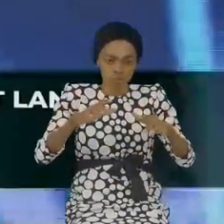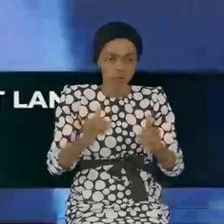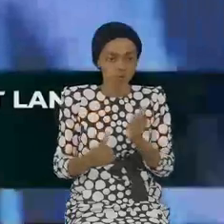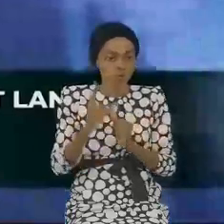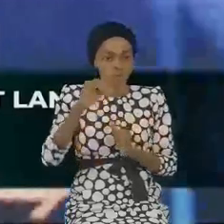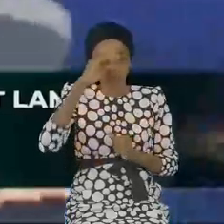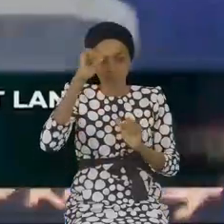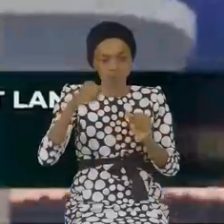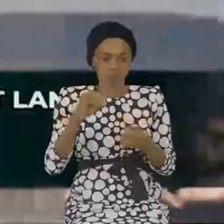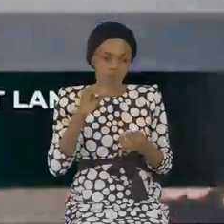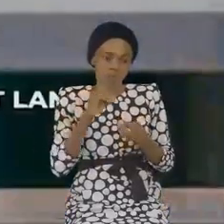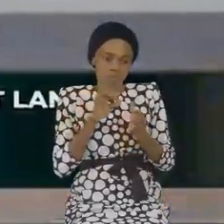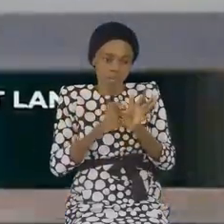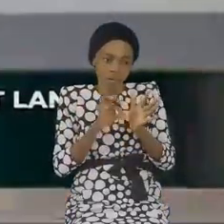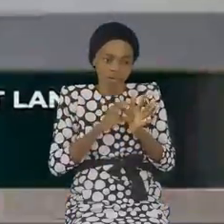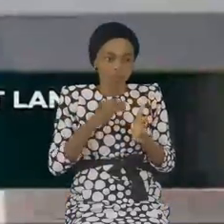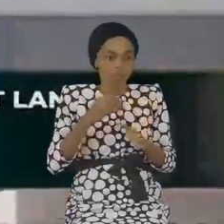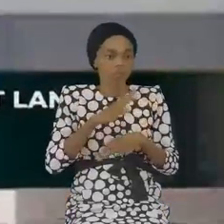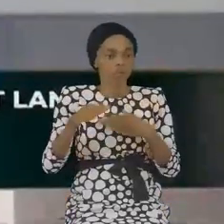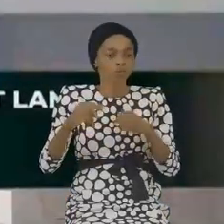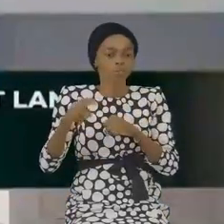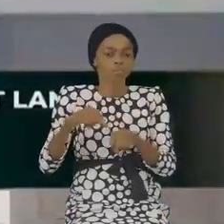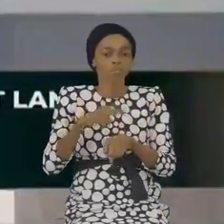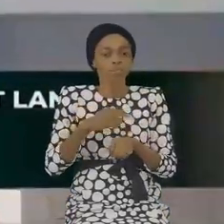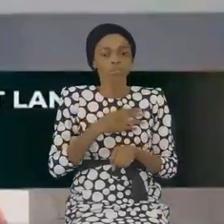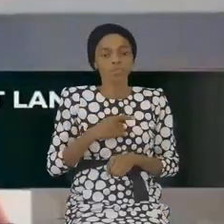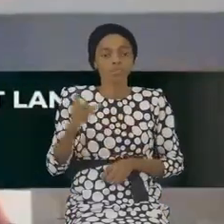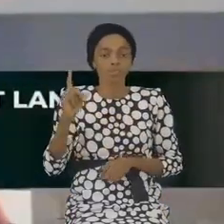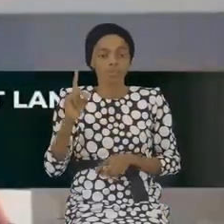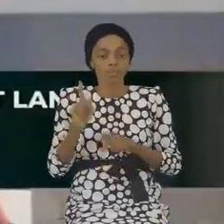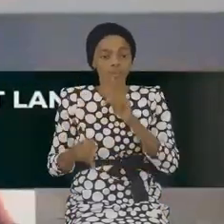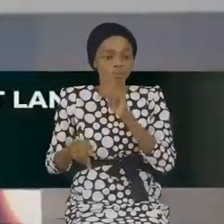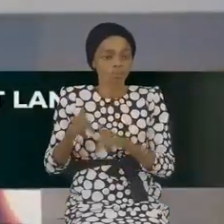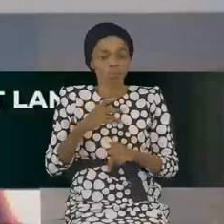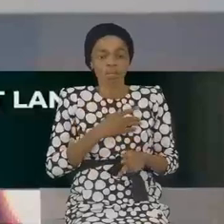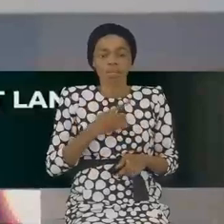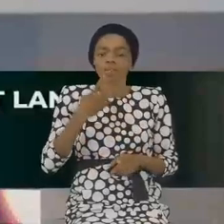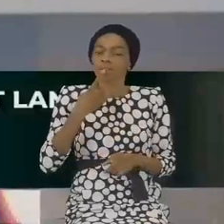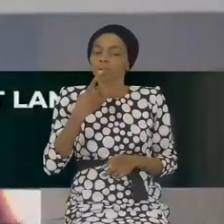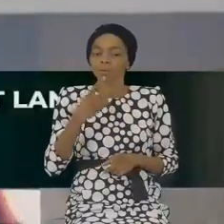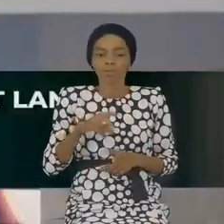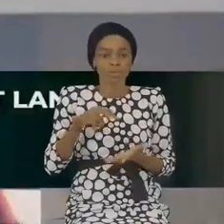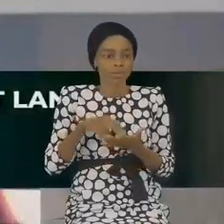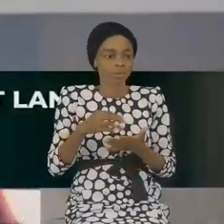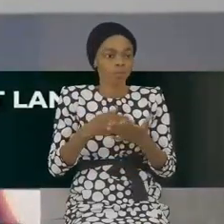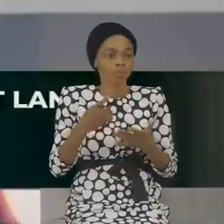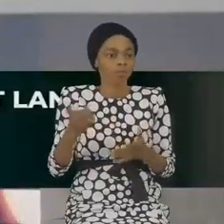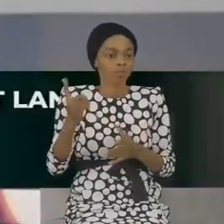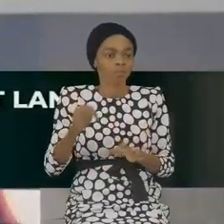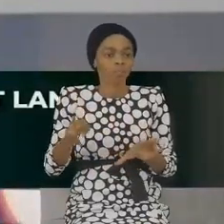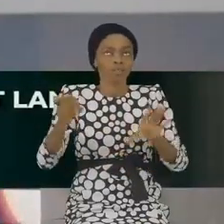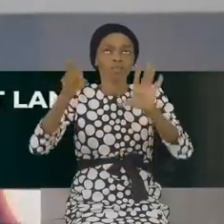toute nation, de toute tribu, de tout peuple et de toute langue. Et ils se tenaient devant le trône et devant